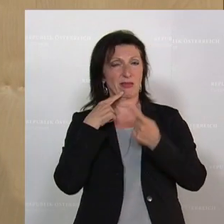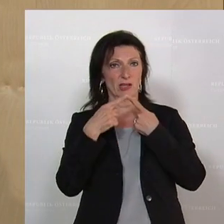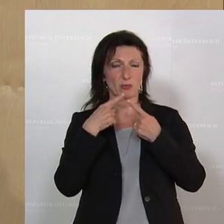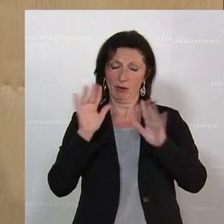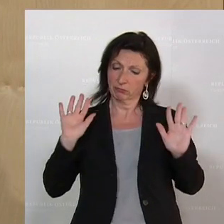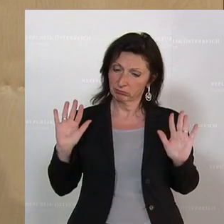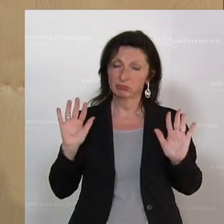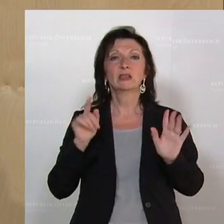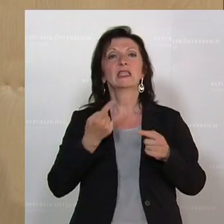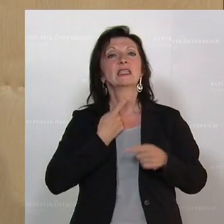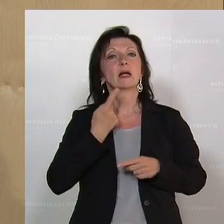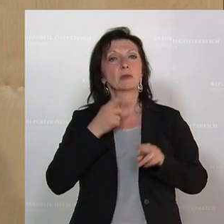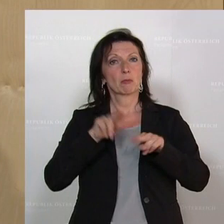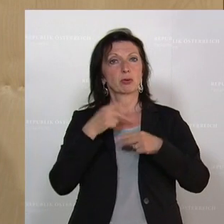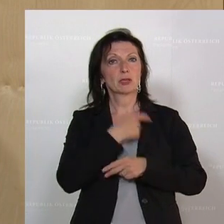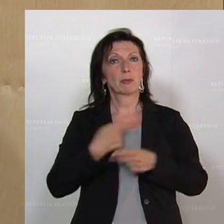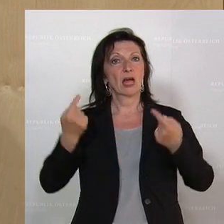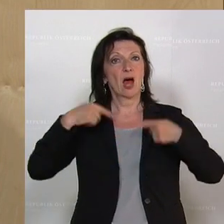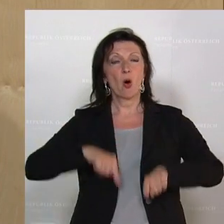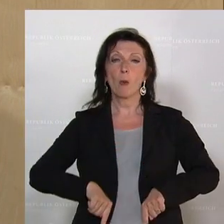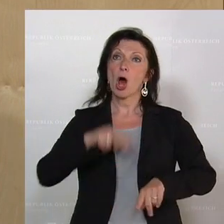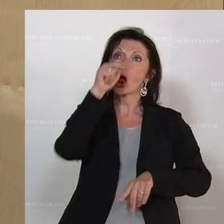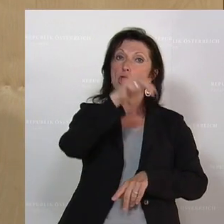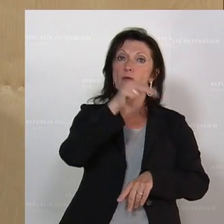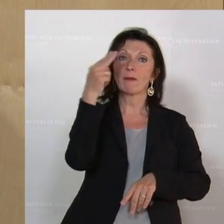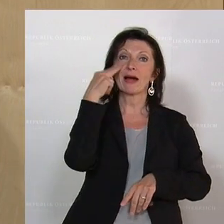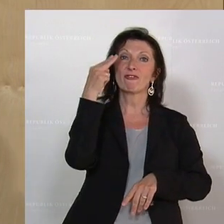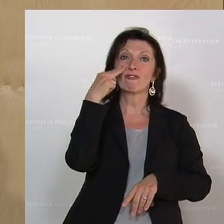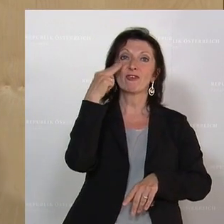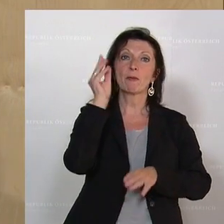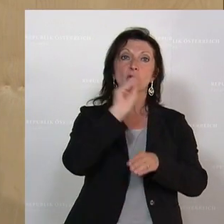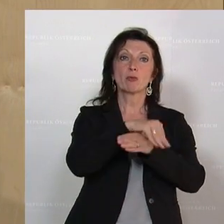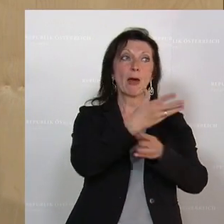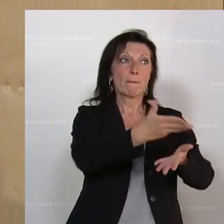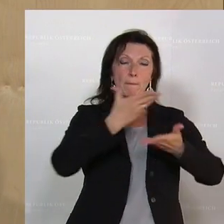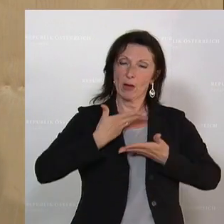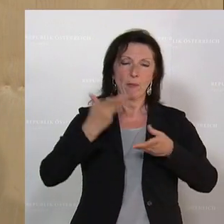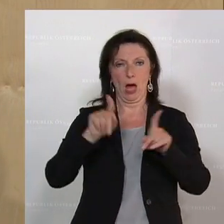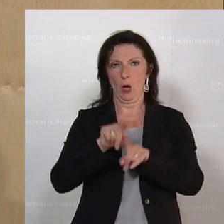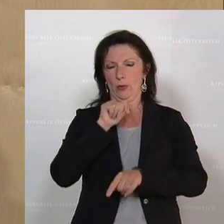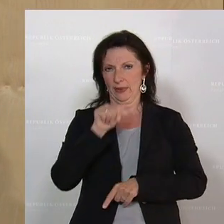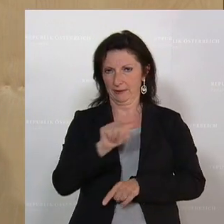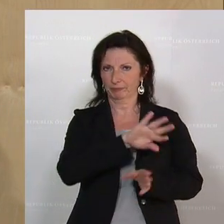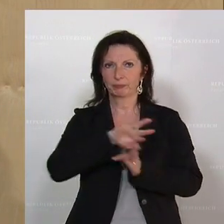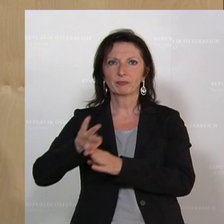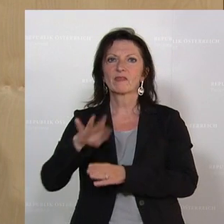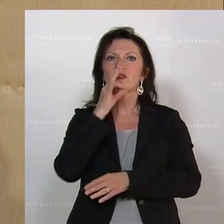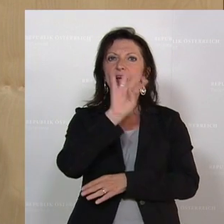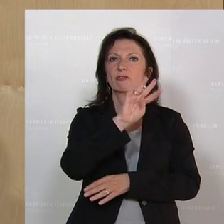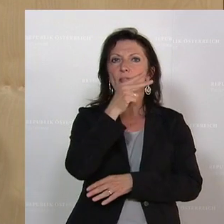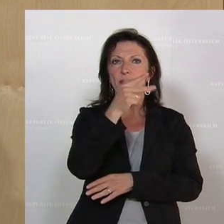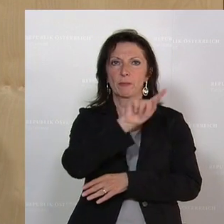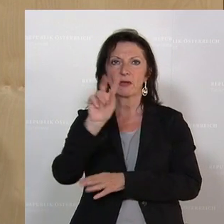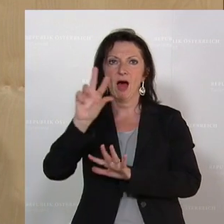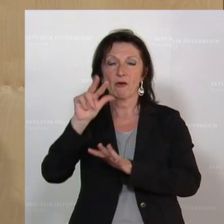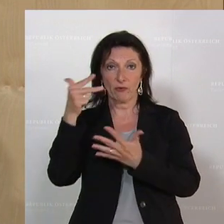habe auch als Bundesparteiobmann keine Spenden von der Novomatic angenommen. Zu Frage 34 bis 38.